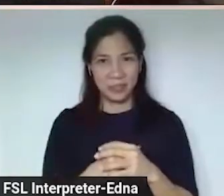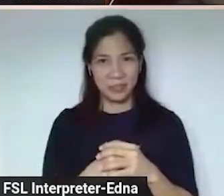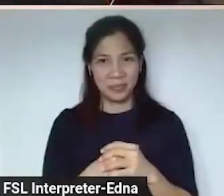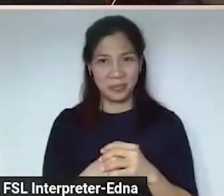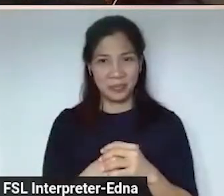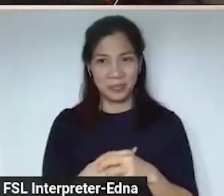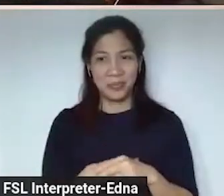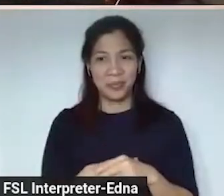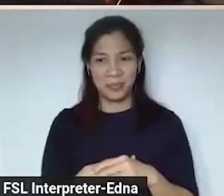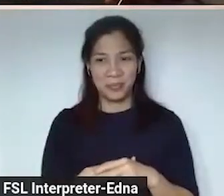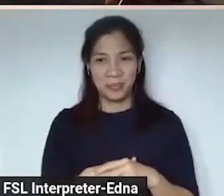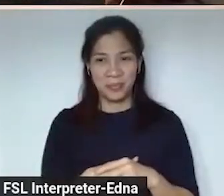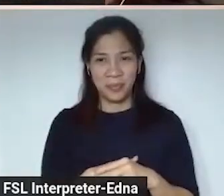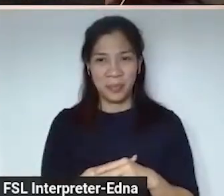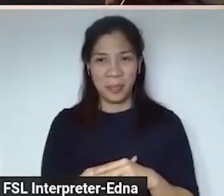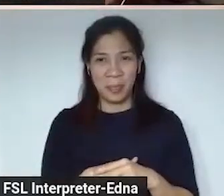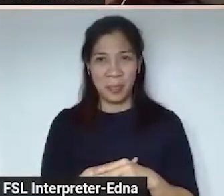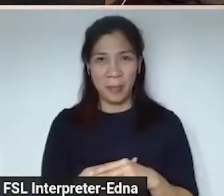go ahead, Miss Peggy.